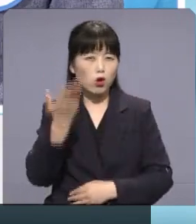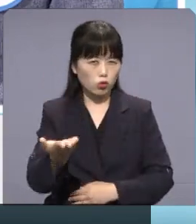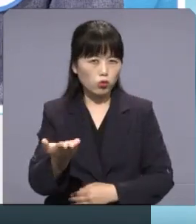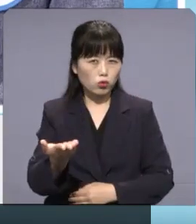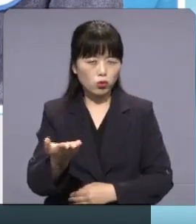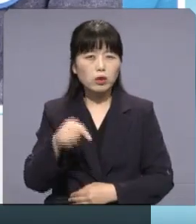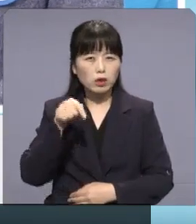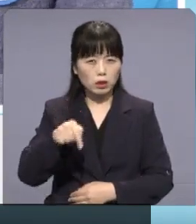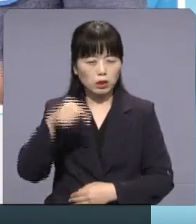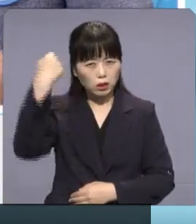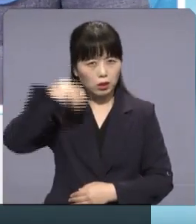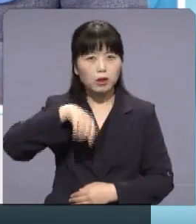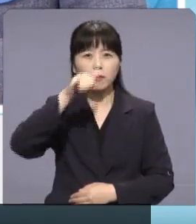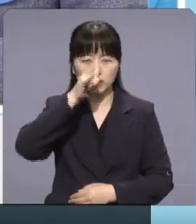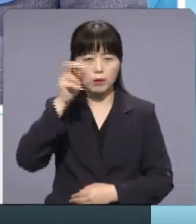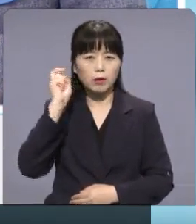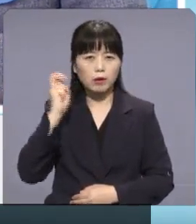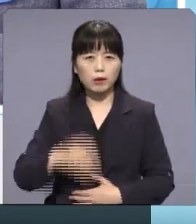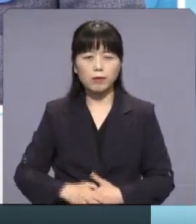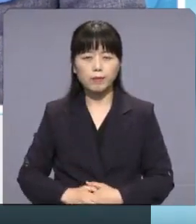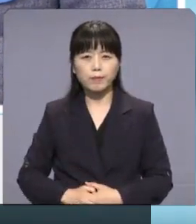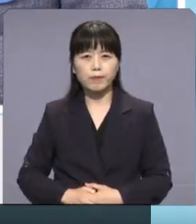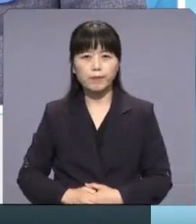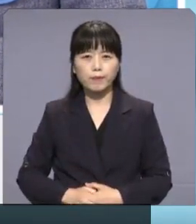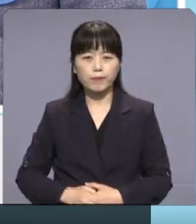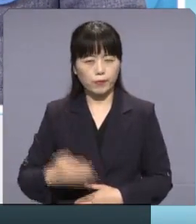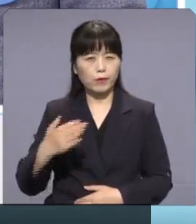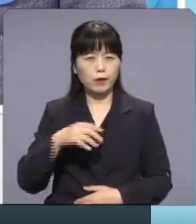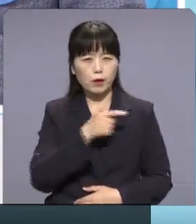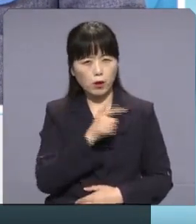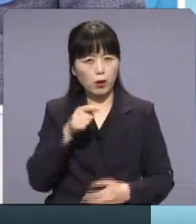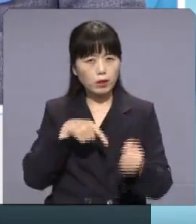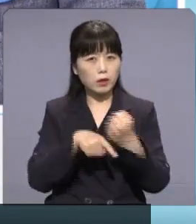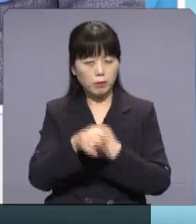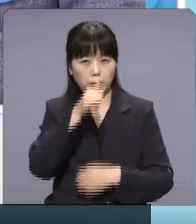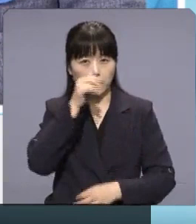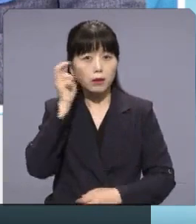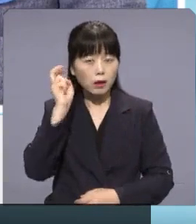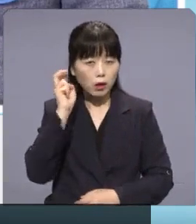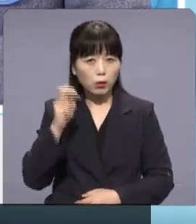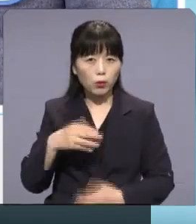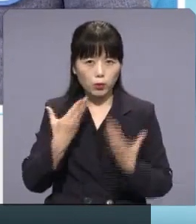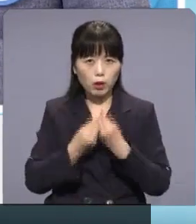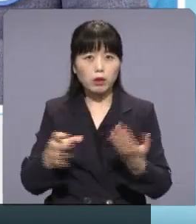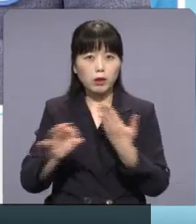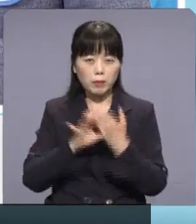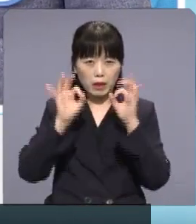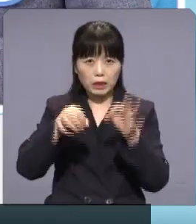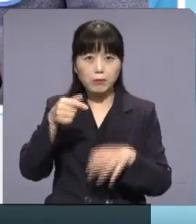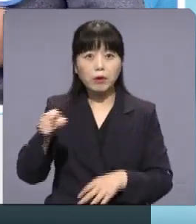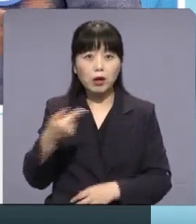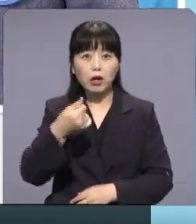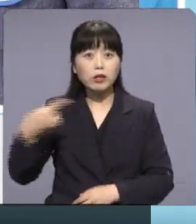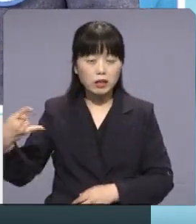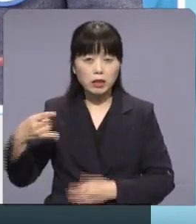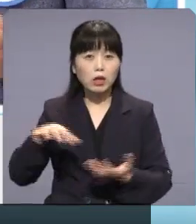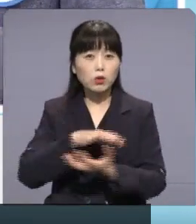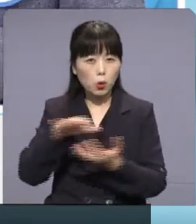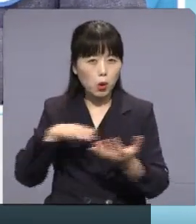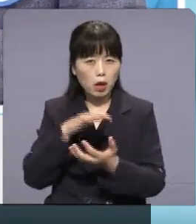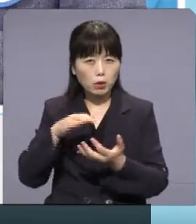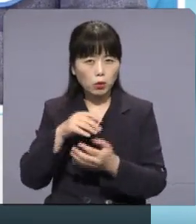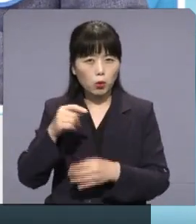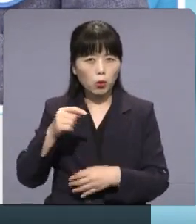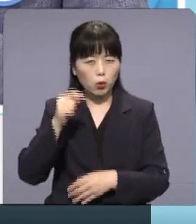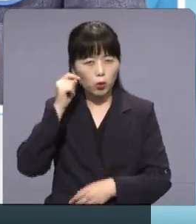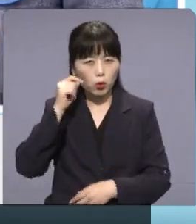것 같아요. 그러니까 그것이 여러 가지 의미가 있어 보이는데 예를 들면 김건희 여사 논란도 네네. 이쪽으로 좀 눈길을 돌릴 수